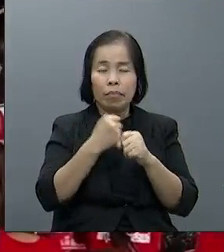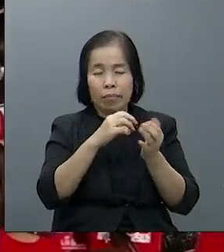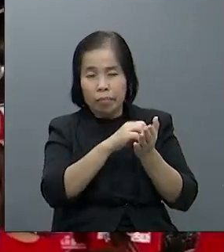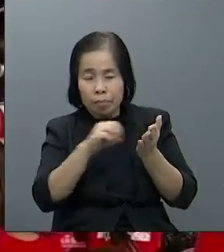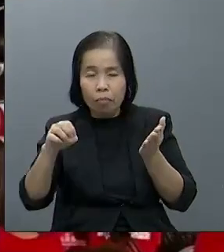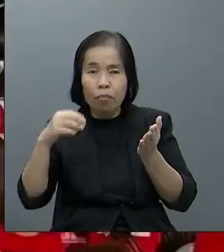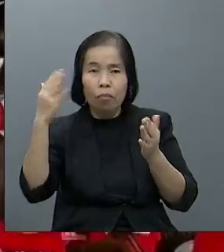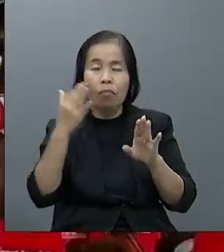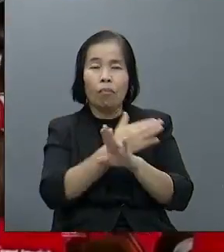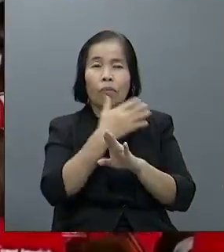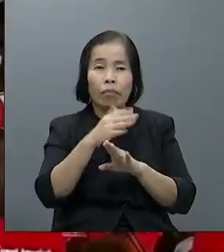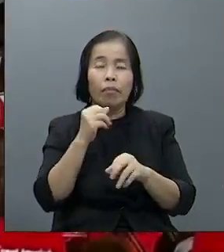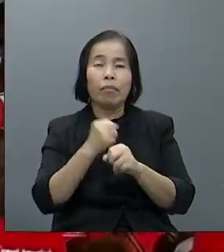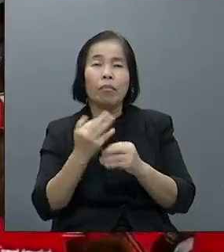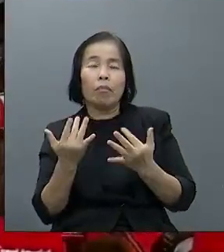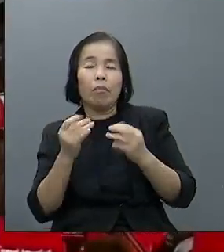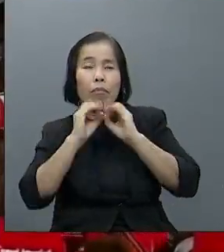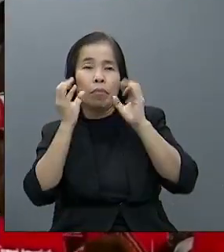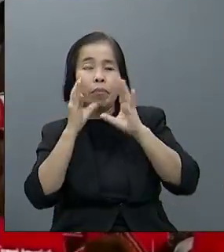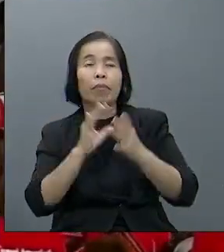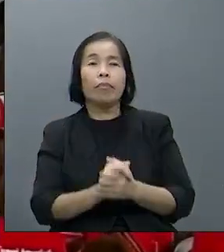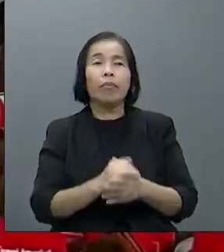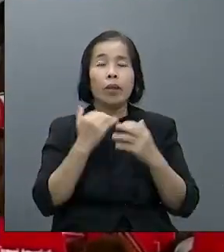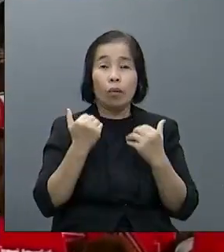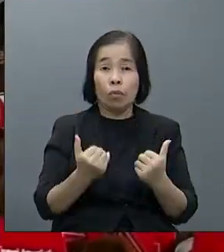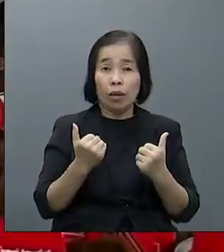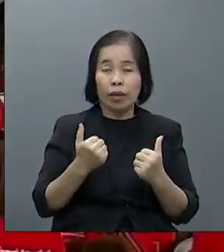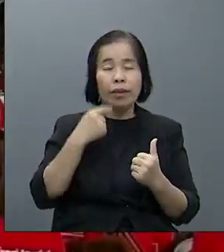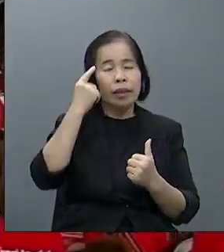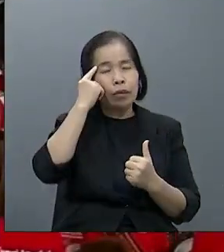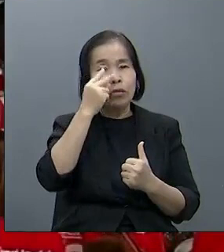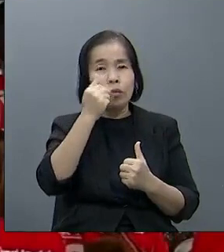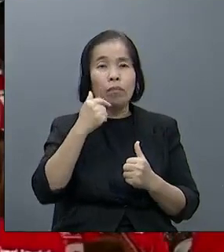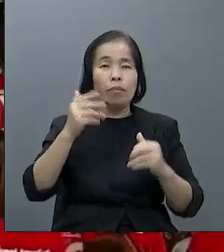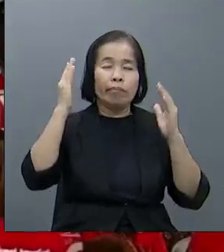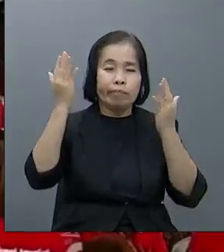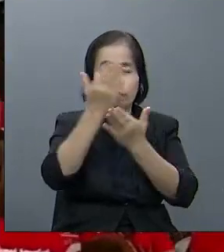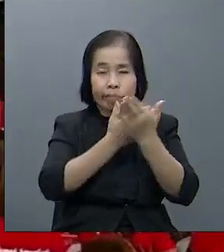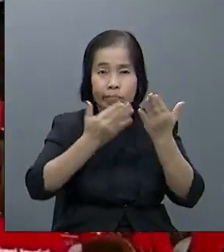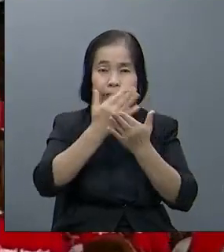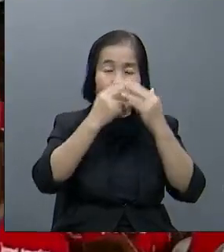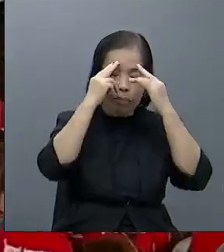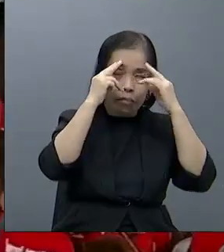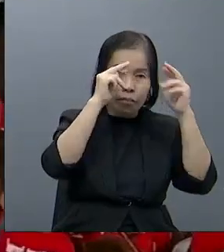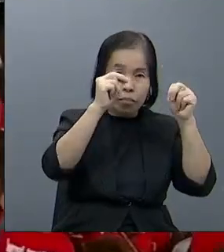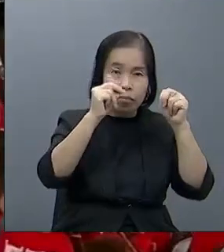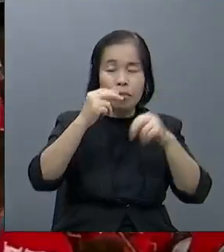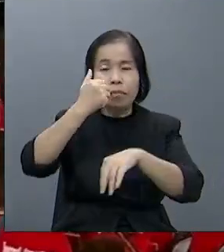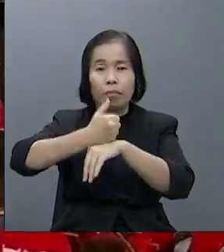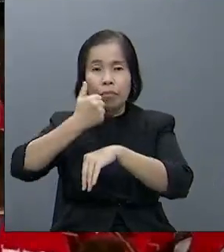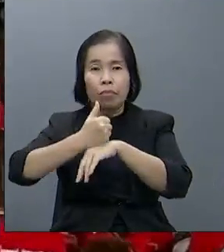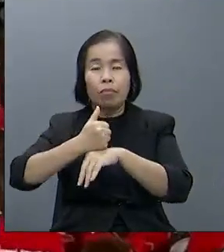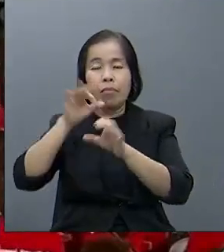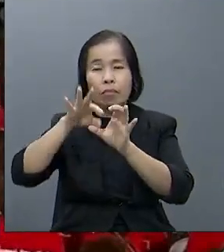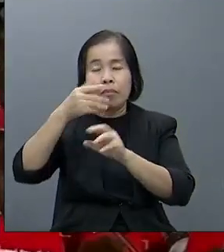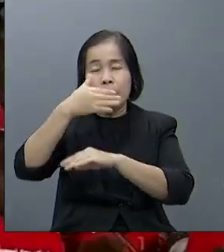ก่อนเพื่อที่จะรอความชัดเจนนะคะดังนั้นวันนี้ก็น่าติดตามเหมือนกันว่าการหารือระหว่างนายกรัฐมนตรีกับผู้ว่าการธนาคาร